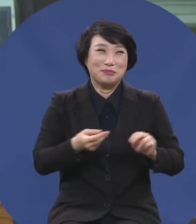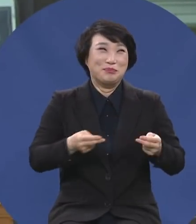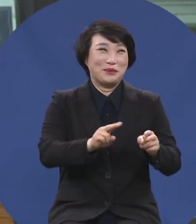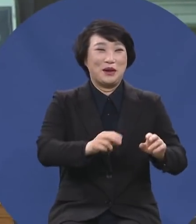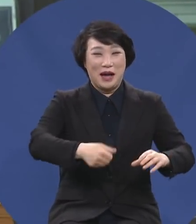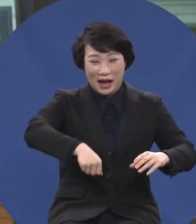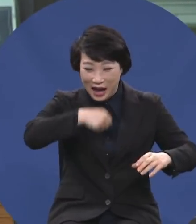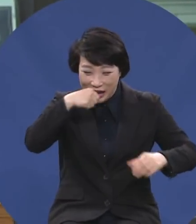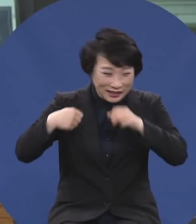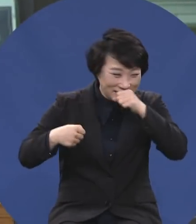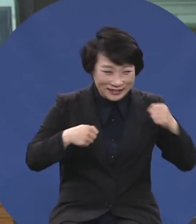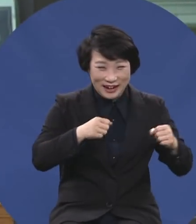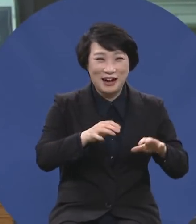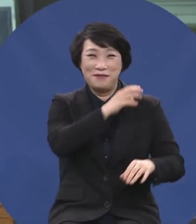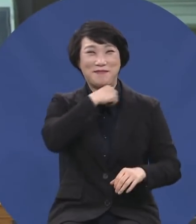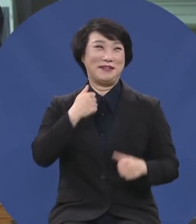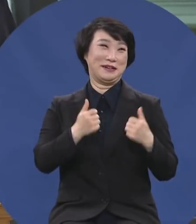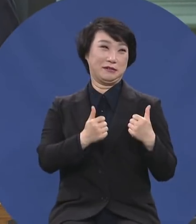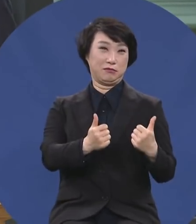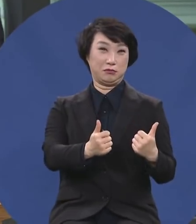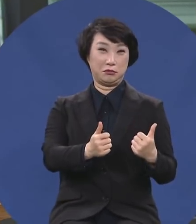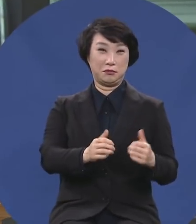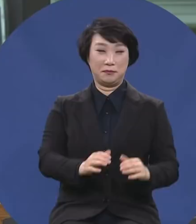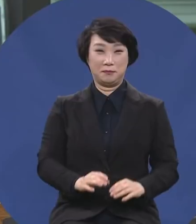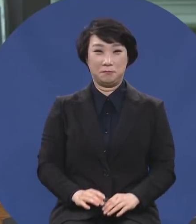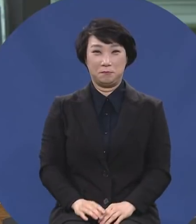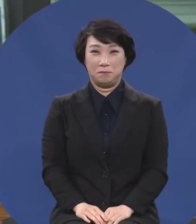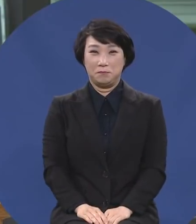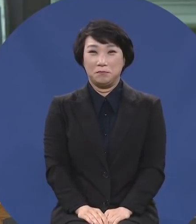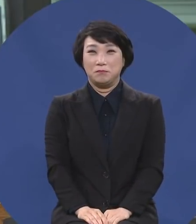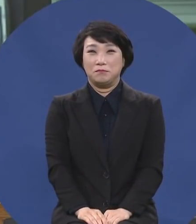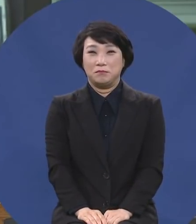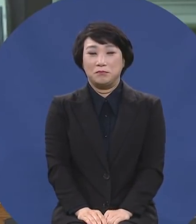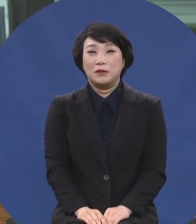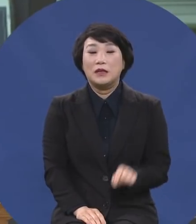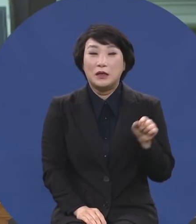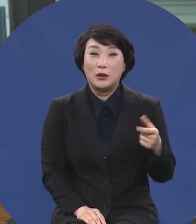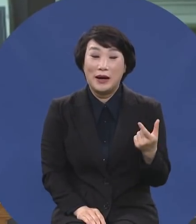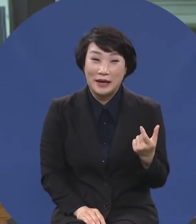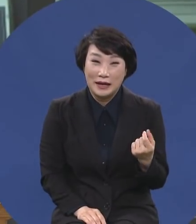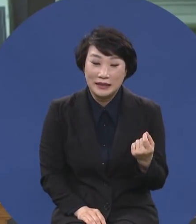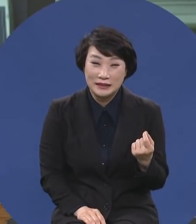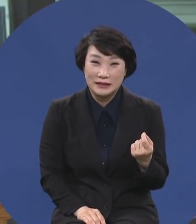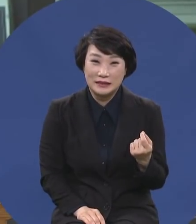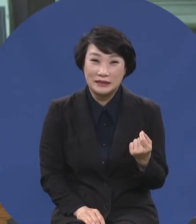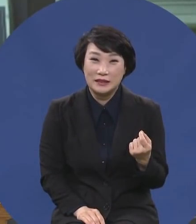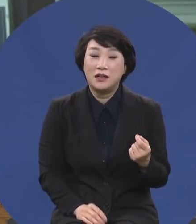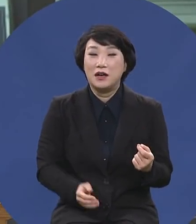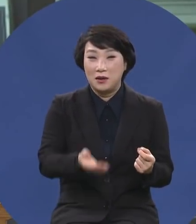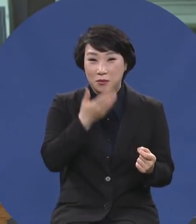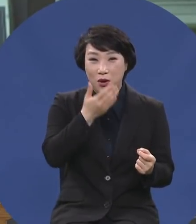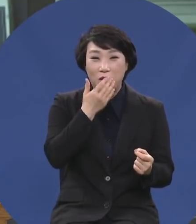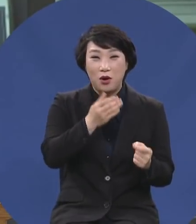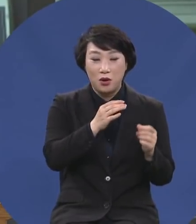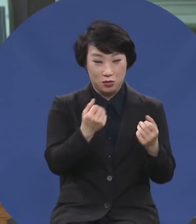정말로 맛있지요. 예, 그렇게